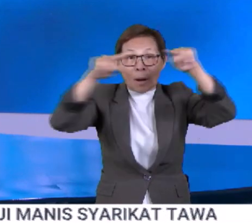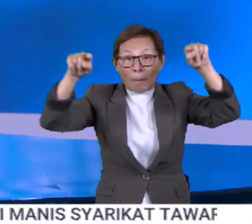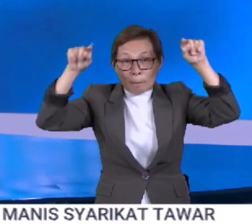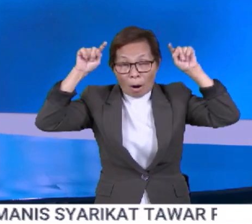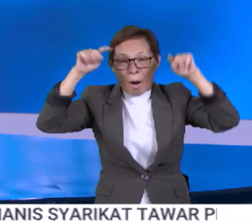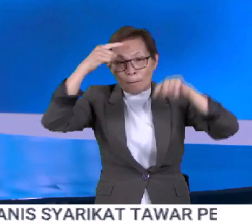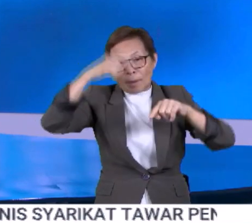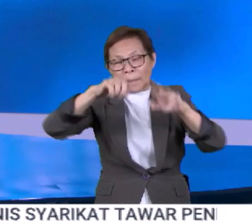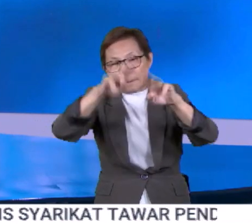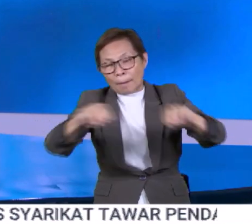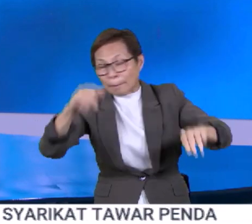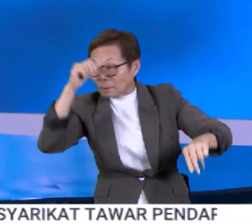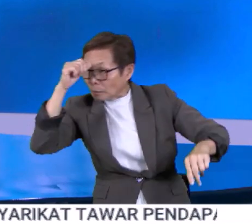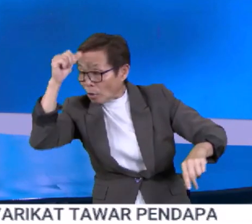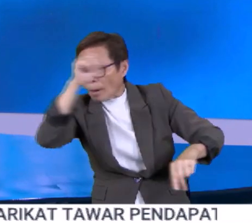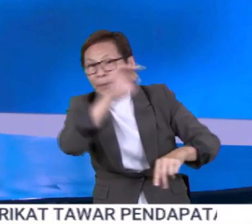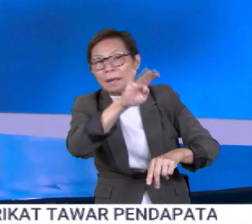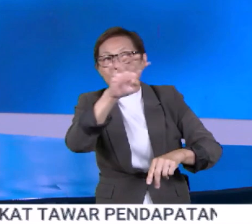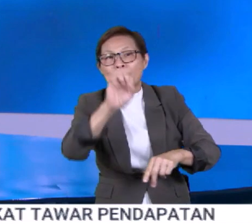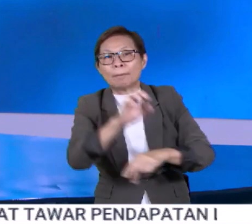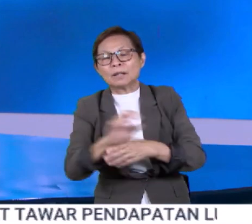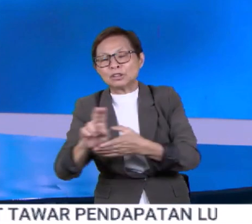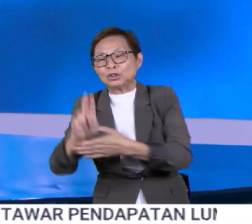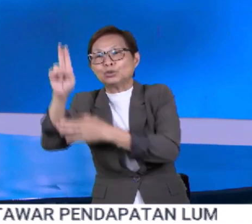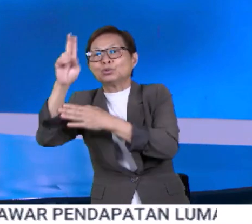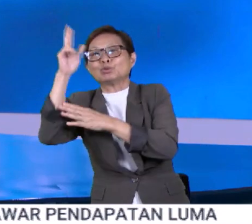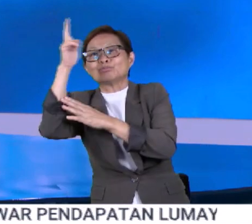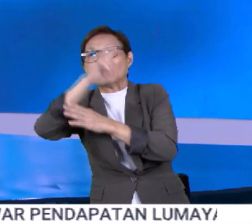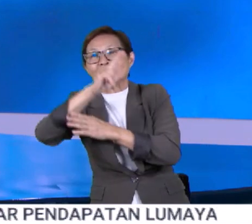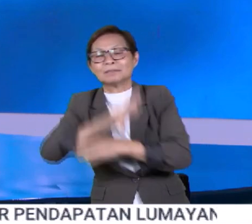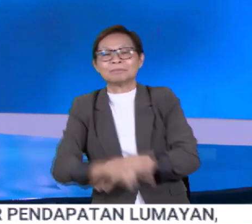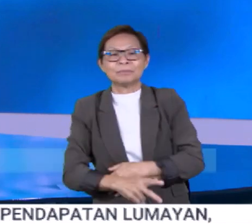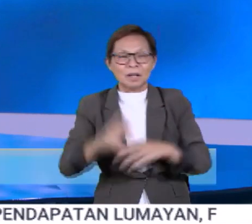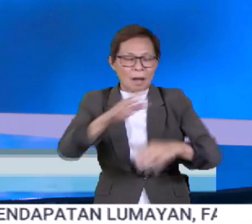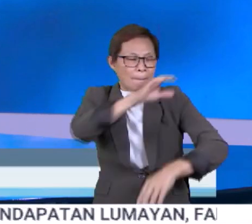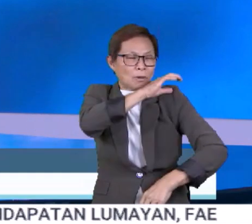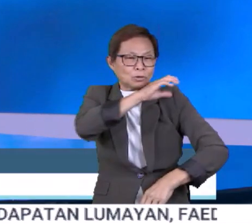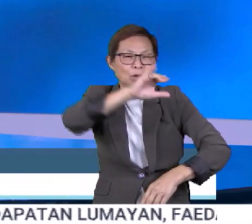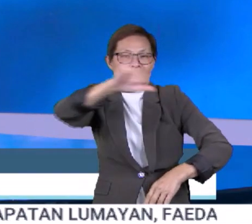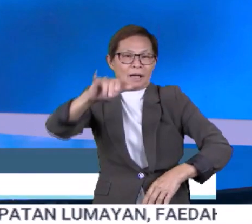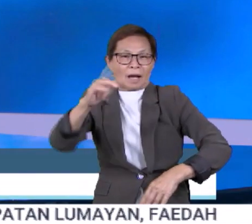Muda bagi pelajar India B40 di University awam menurut